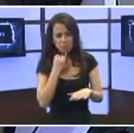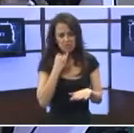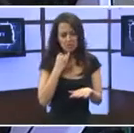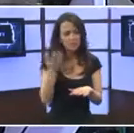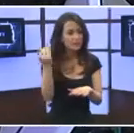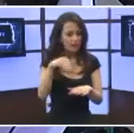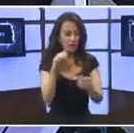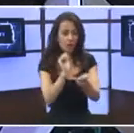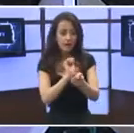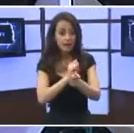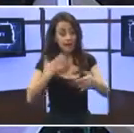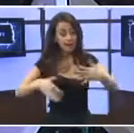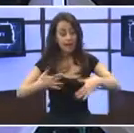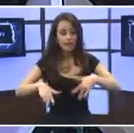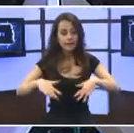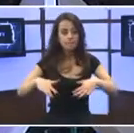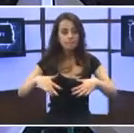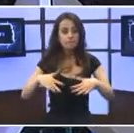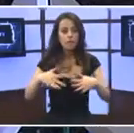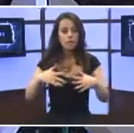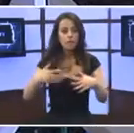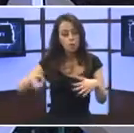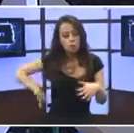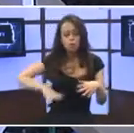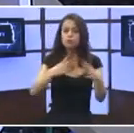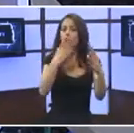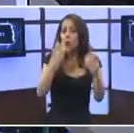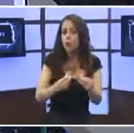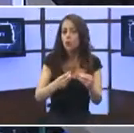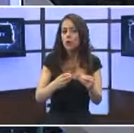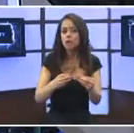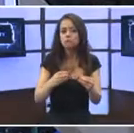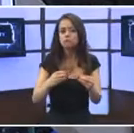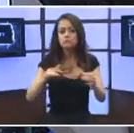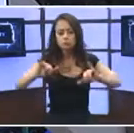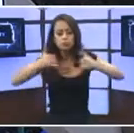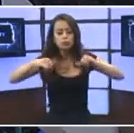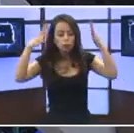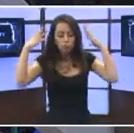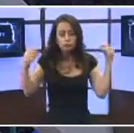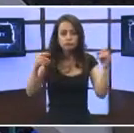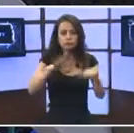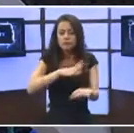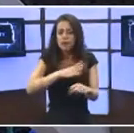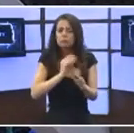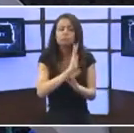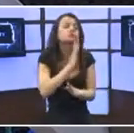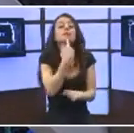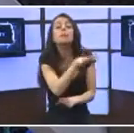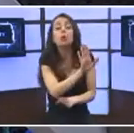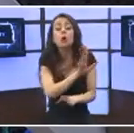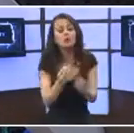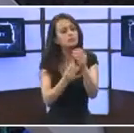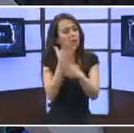Şimdi engellisi olan pazara gidecek gidemiyor. Bir düğünü var gidemiyor. Bir yere gidemiyor. Günübirlik sabah getirecek oraya